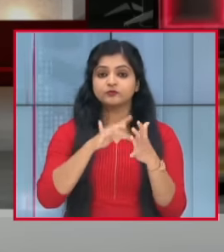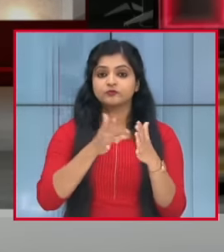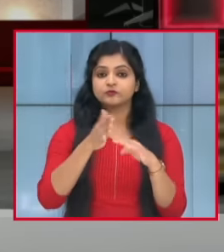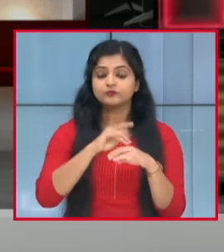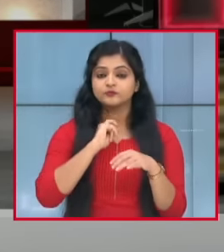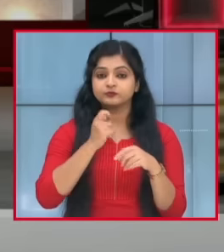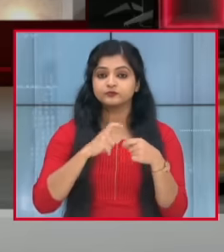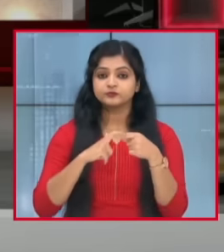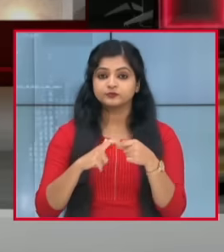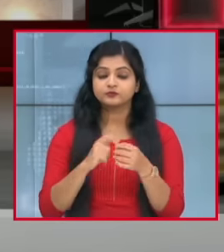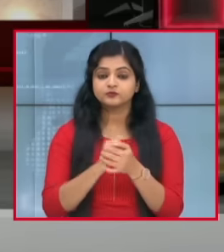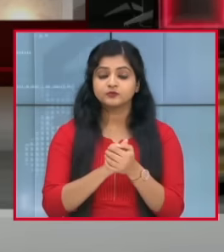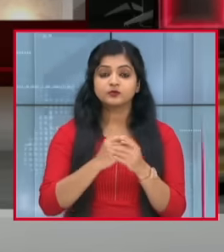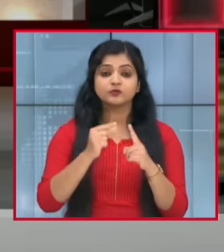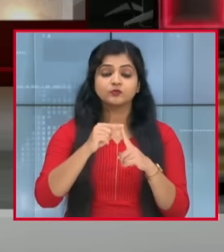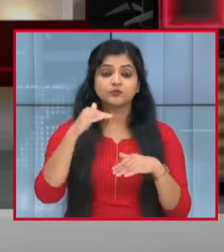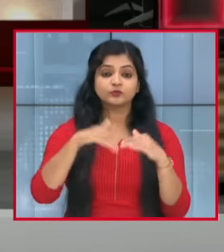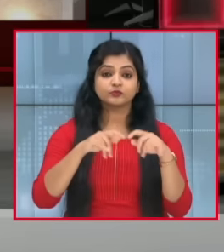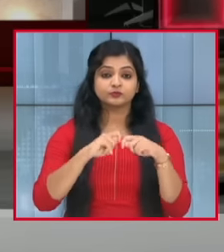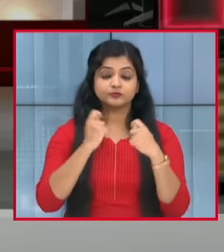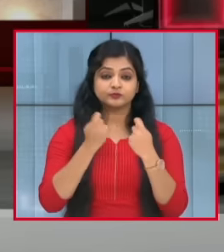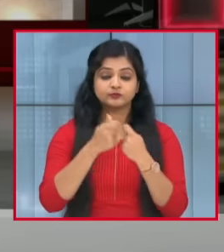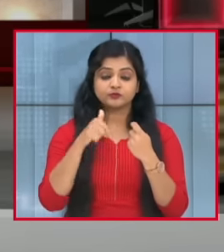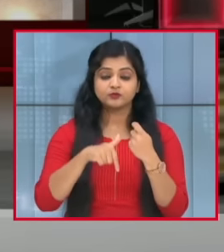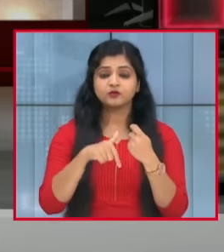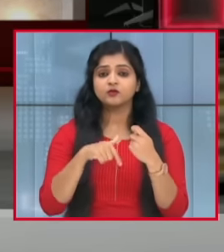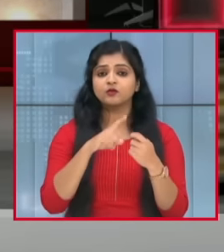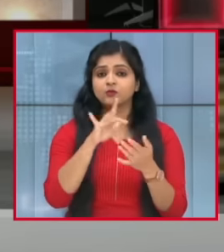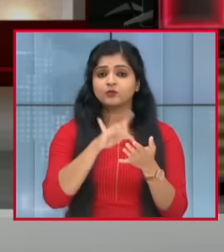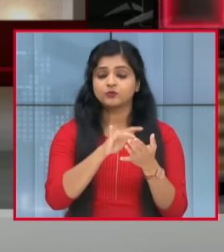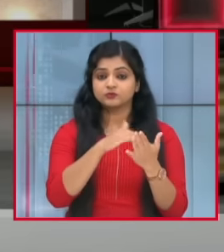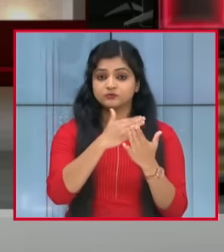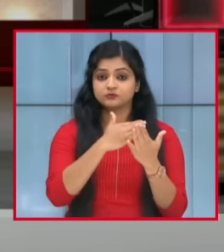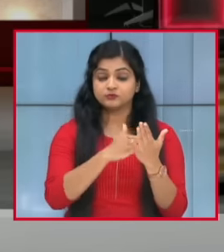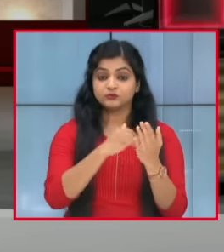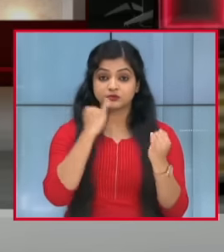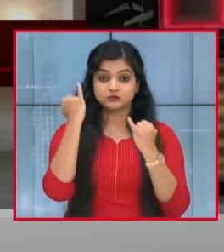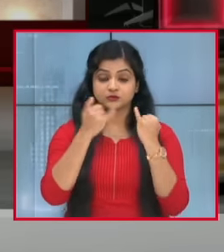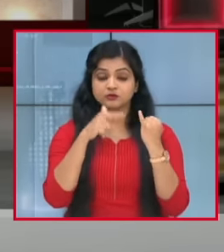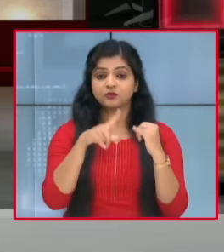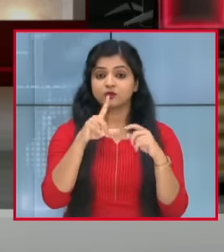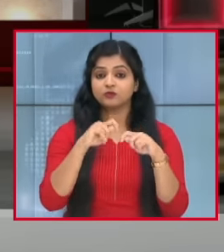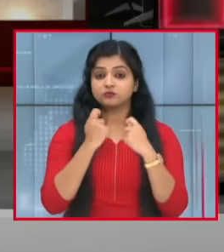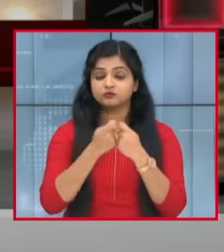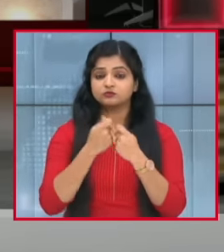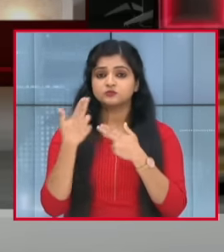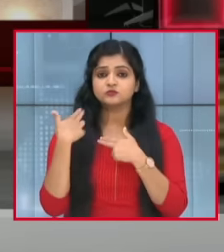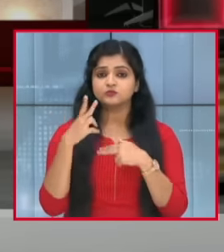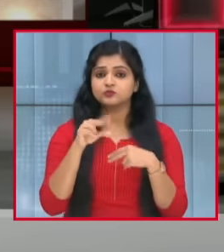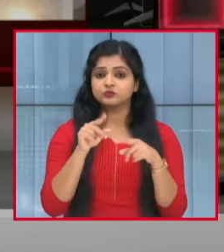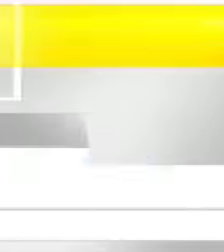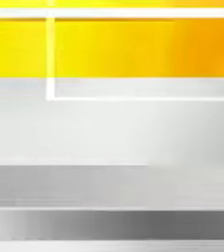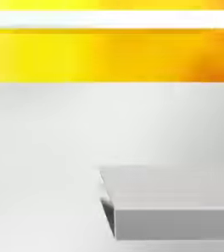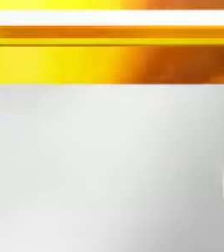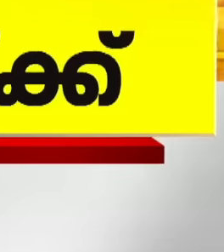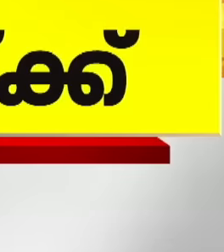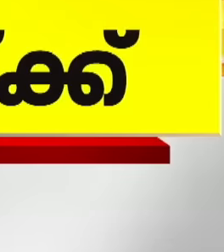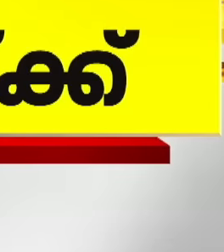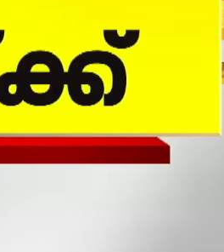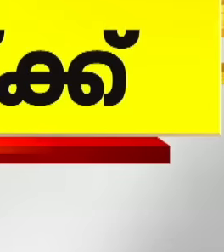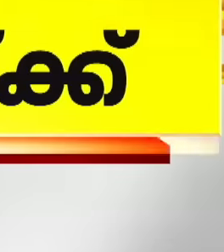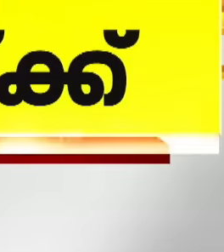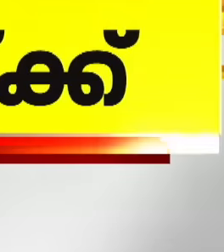നിന്നും. സുധിഷ, ഈ രാഷ്ട്രീയ പാർട്ടികളുടെ ആഭ്യന്തര കാര്യങ്ങളിൽ അന്വേഷണം നടത്താൻ ലോകായുക്തയ്ക്ക് അധികാരമില്ല എന്ന് പറയുമ്പോൾ എന്തൊക്കെ കാര്യങ്ങളാണ്